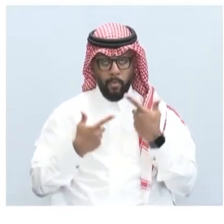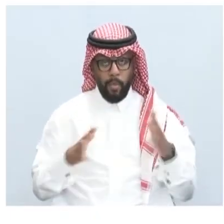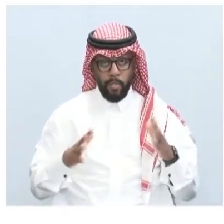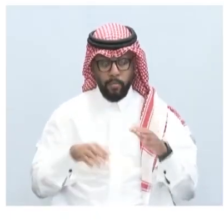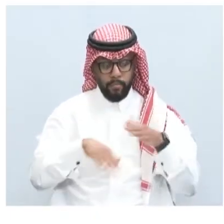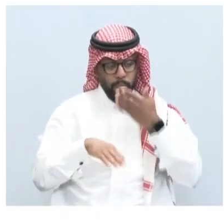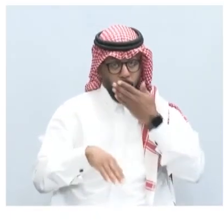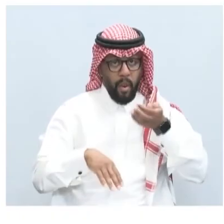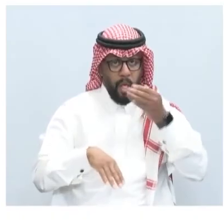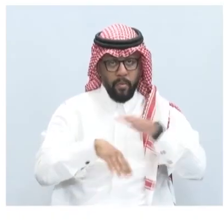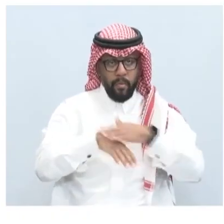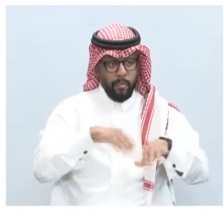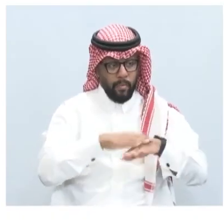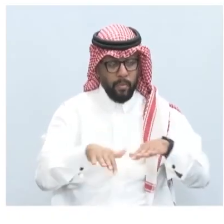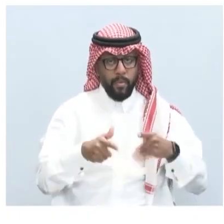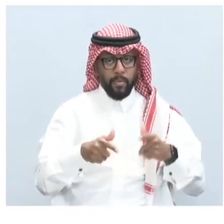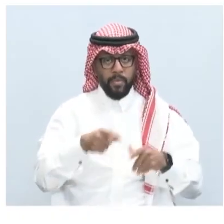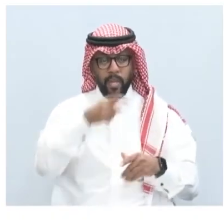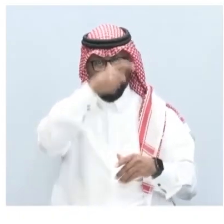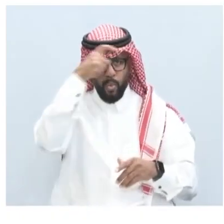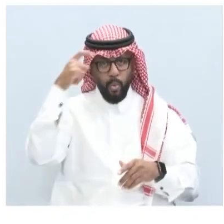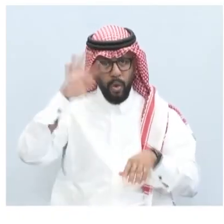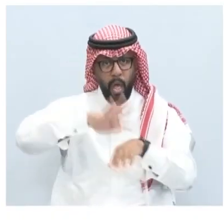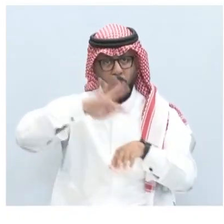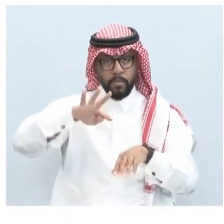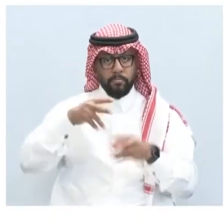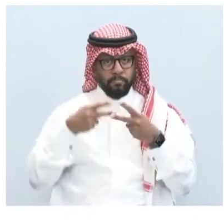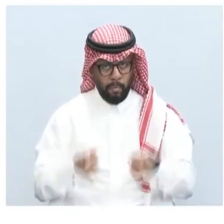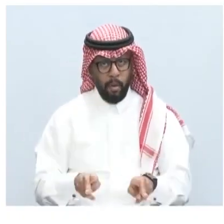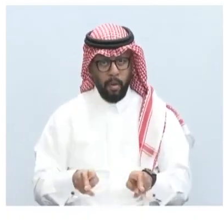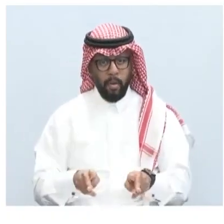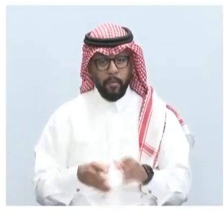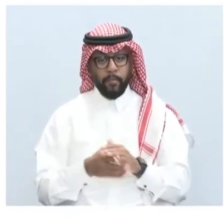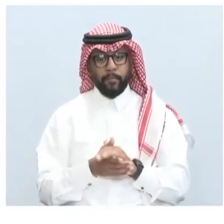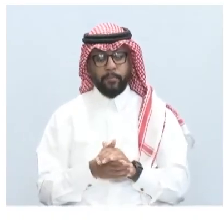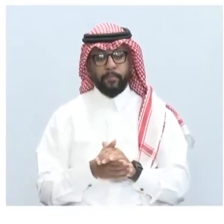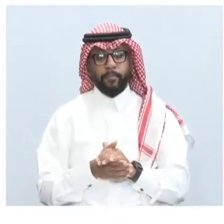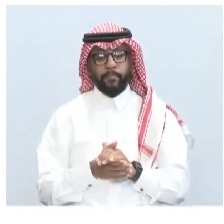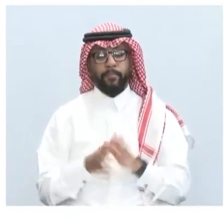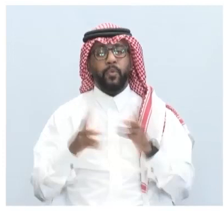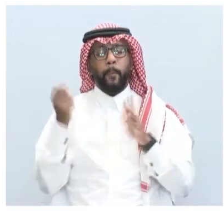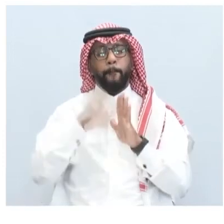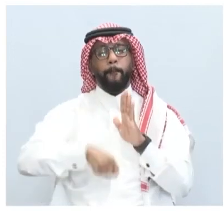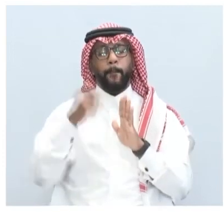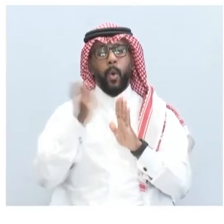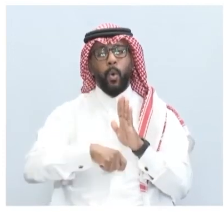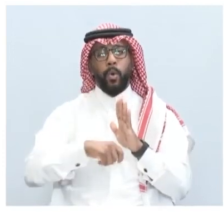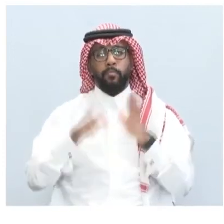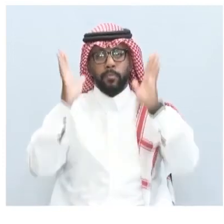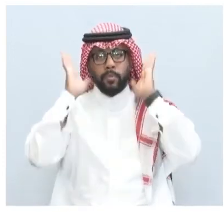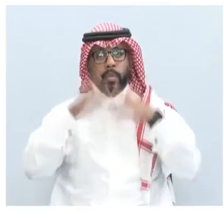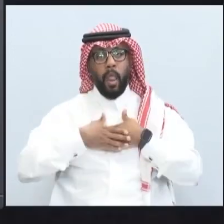الظهر والعصر السؤال في الف ما حكم صلاته